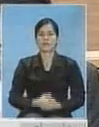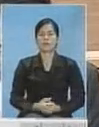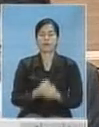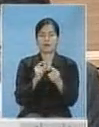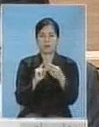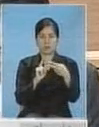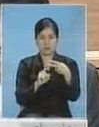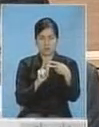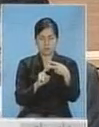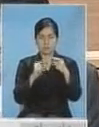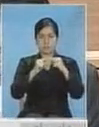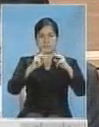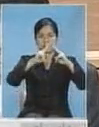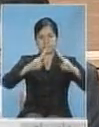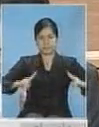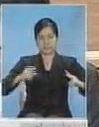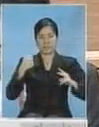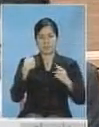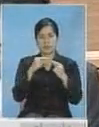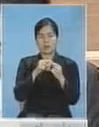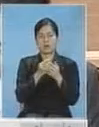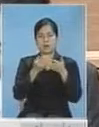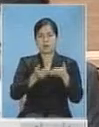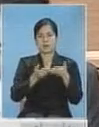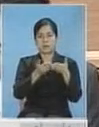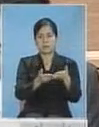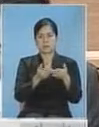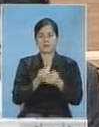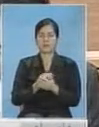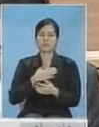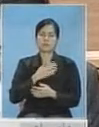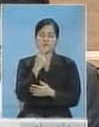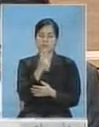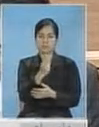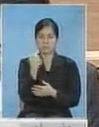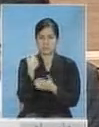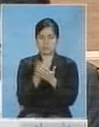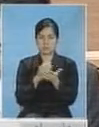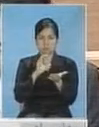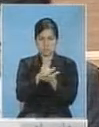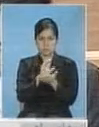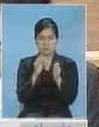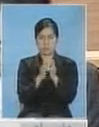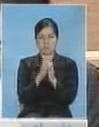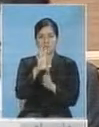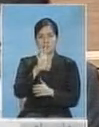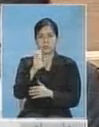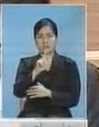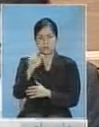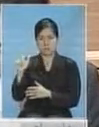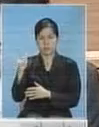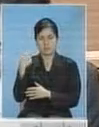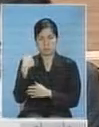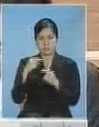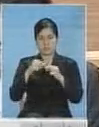ครับกรมเจ้าท่าเมื่อปีที่แล้วที่ผมดูในเล่มมันมีงบประมาณเยอะครับ400ล้านในการขุดลอกแม่น้ำย